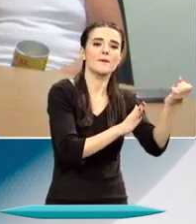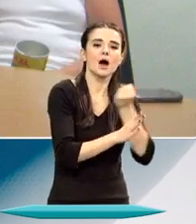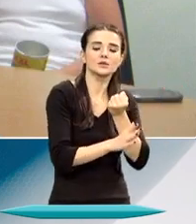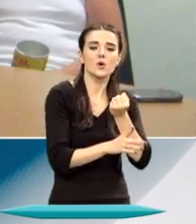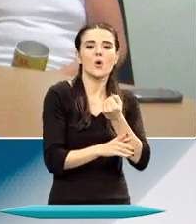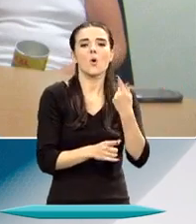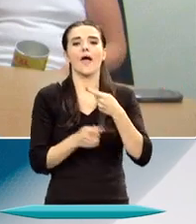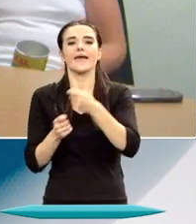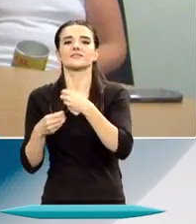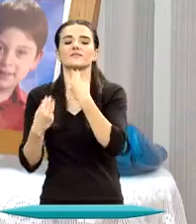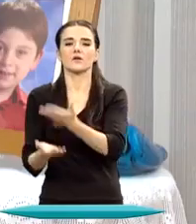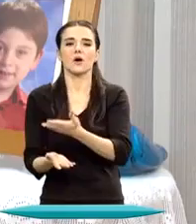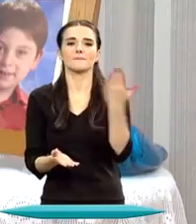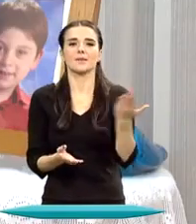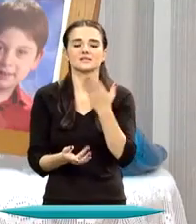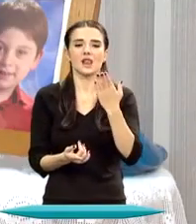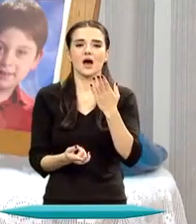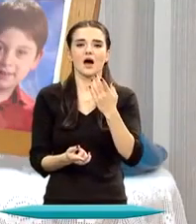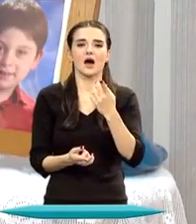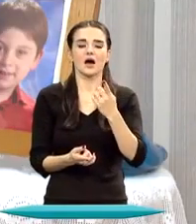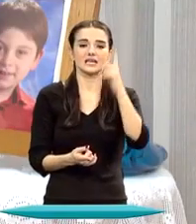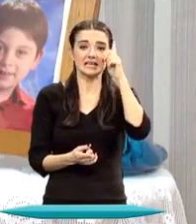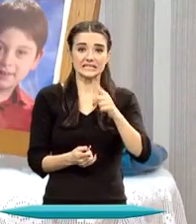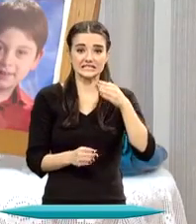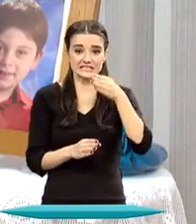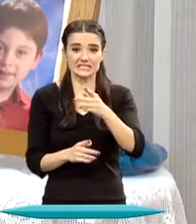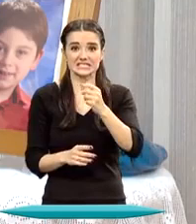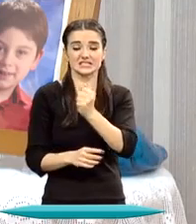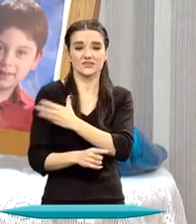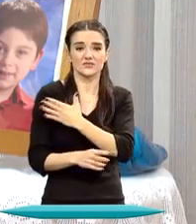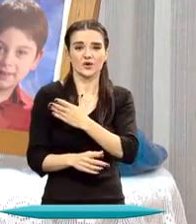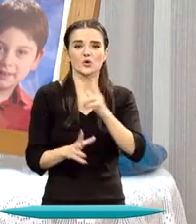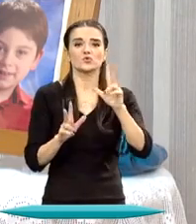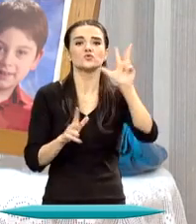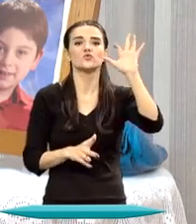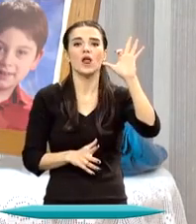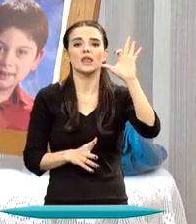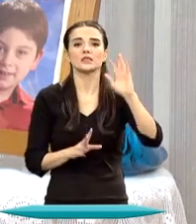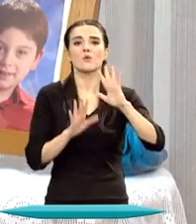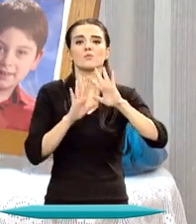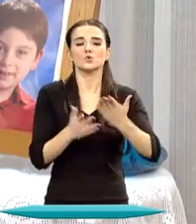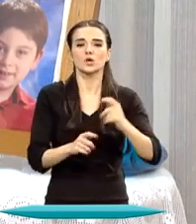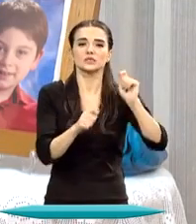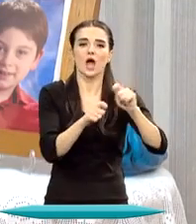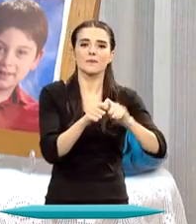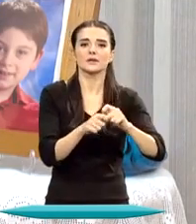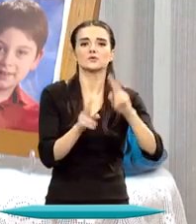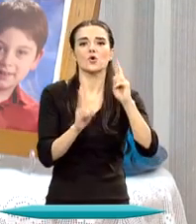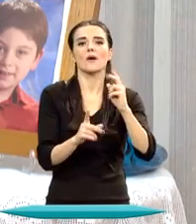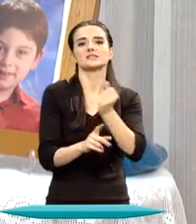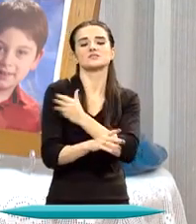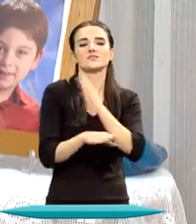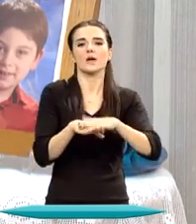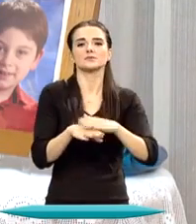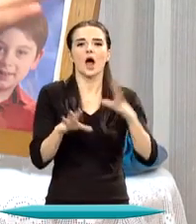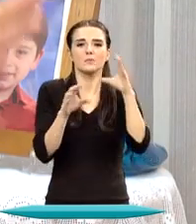altında. Hiçbir şey yok. Kapalı camı bile olmayan bir sınıftı. Çocuğunuzu hani oraya bırakmaya içinize el vermez. Başka bir